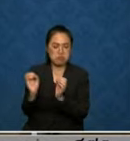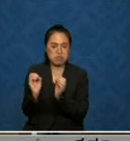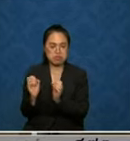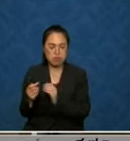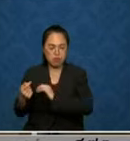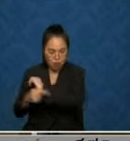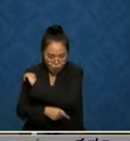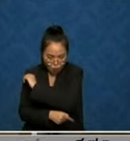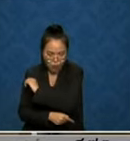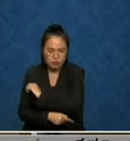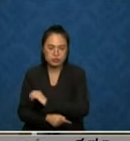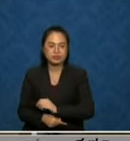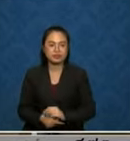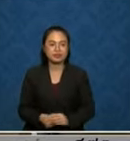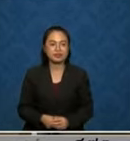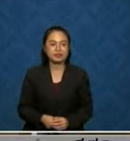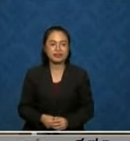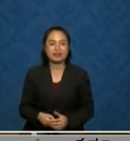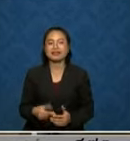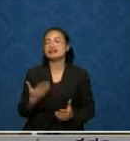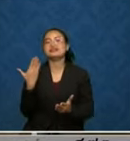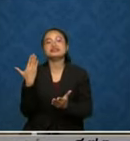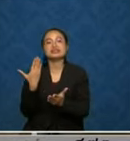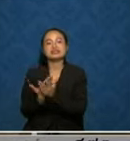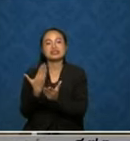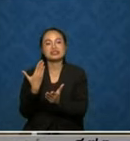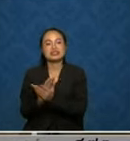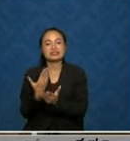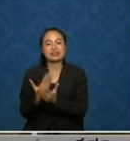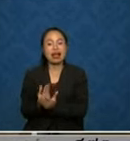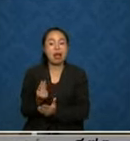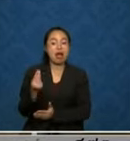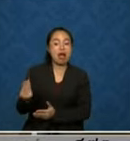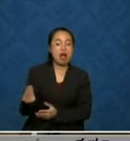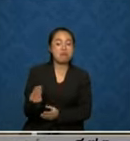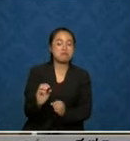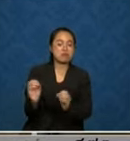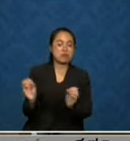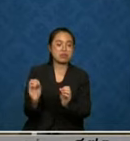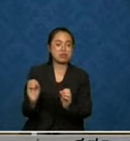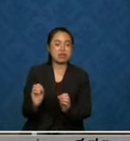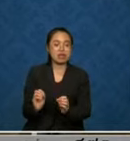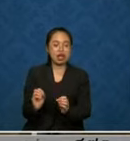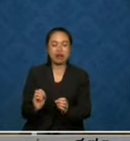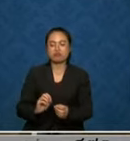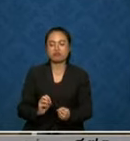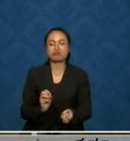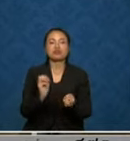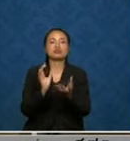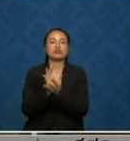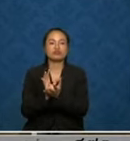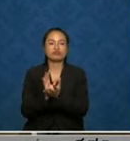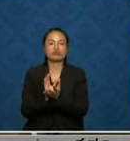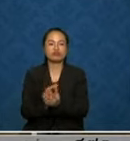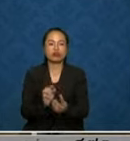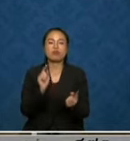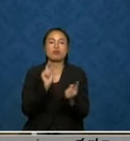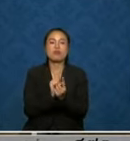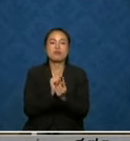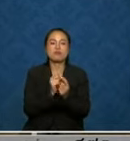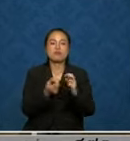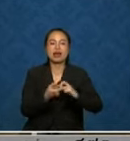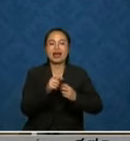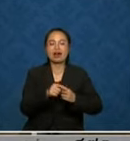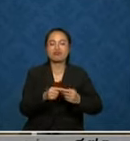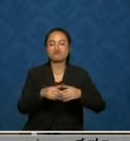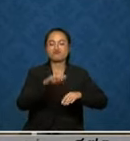ฉะนั้นไม่มีเงินค่าตอบแทนมาพอไม่มีเงินค่าตอบแทนมามันก็ตันพอตันมันก็เจอนะครับมันก็